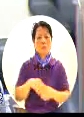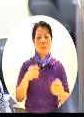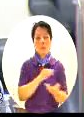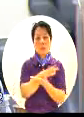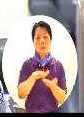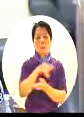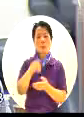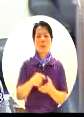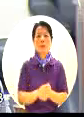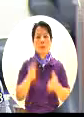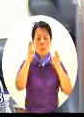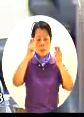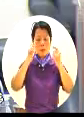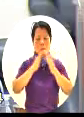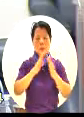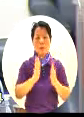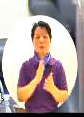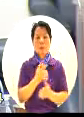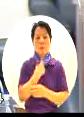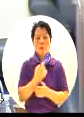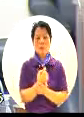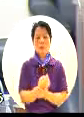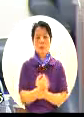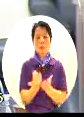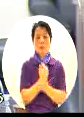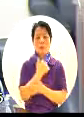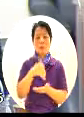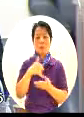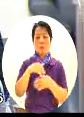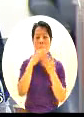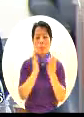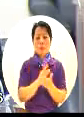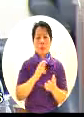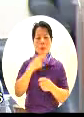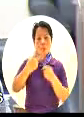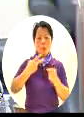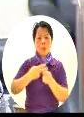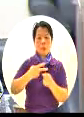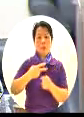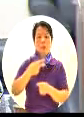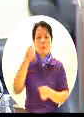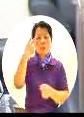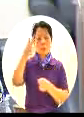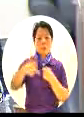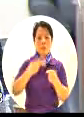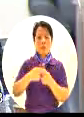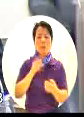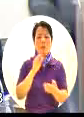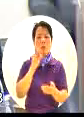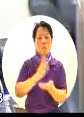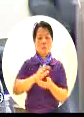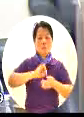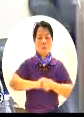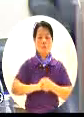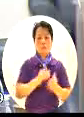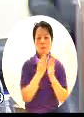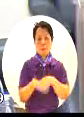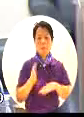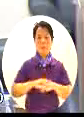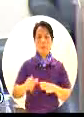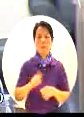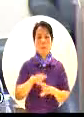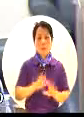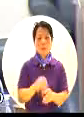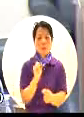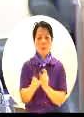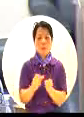雄的厝价，我预计啦，后年绝对会崩盘啦，所以我只呼吁啊，我们所有好朋友哈，买厝哈，千万唔